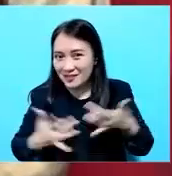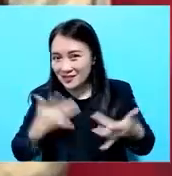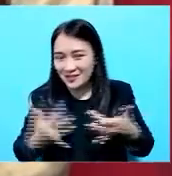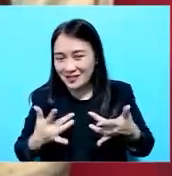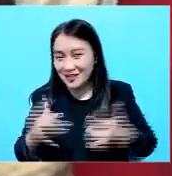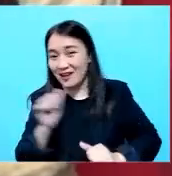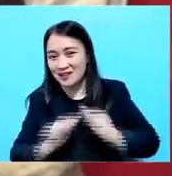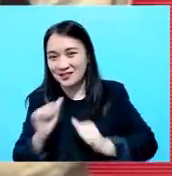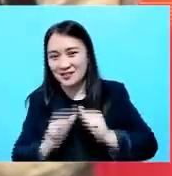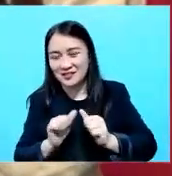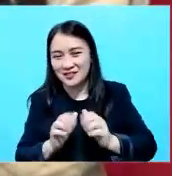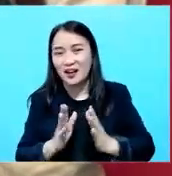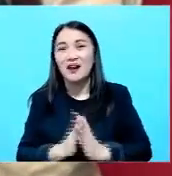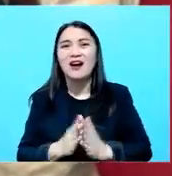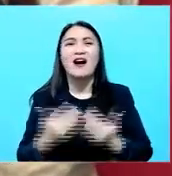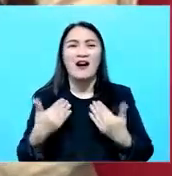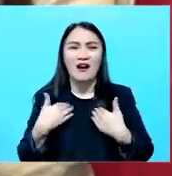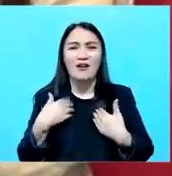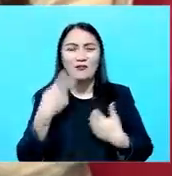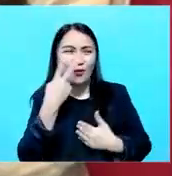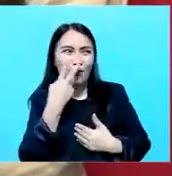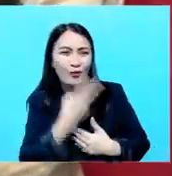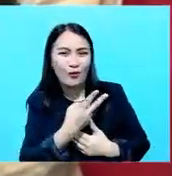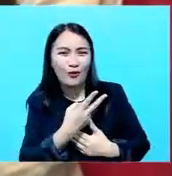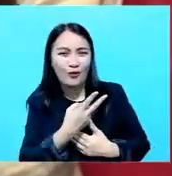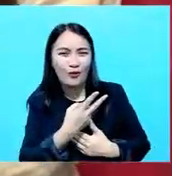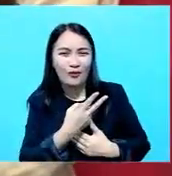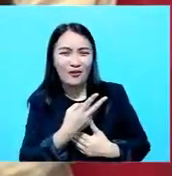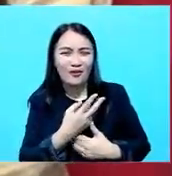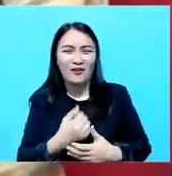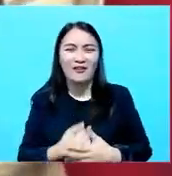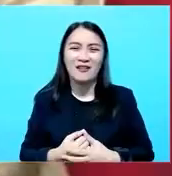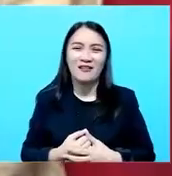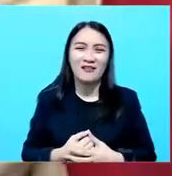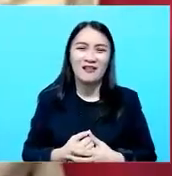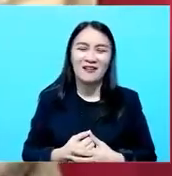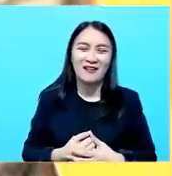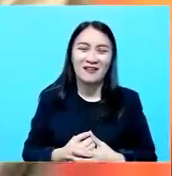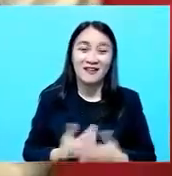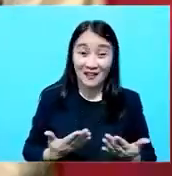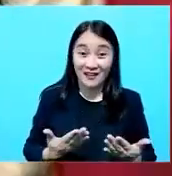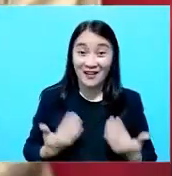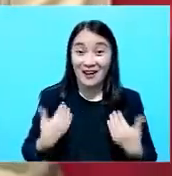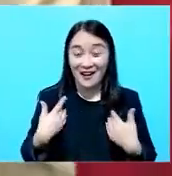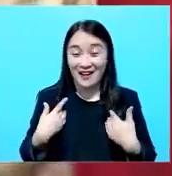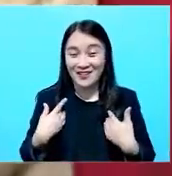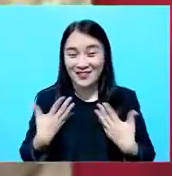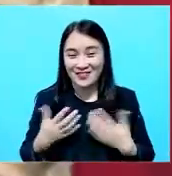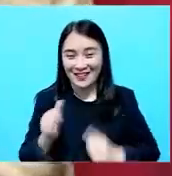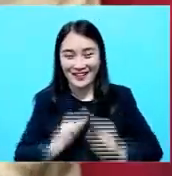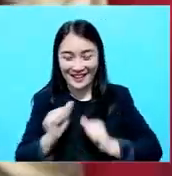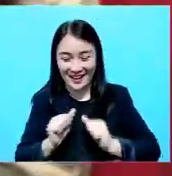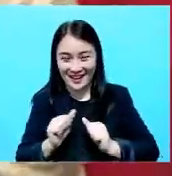ng patikim ng aksyon ni Mokang. Titindi pa ba? Makikita ba namin ang action star in your DNA dito? Well,